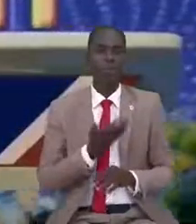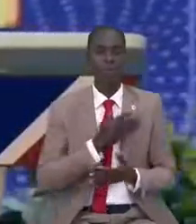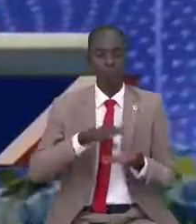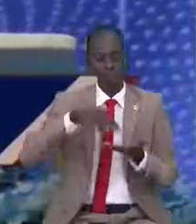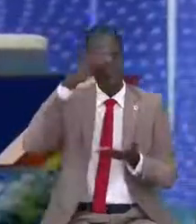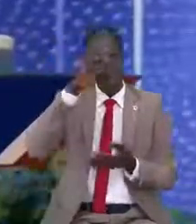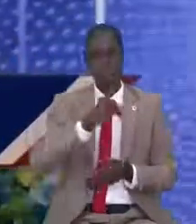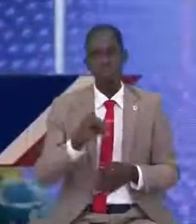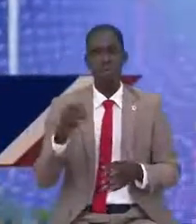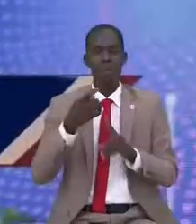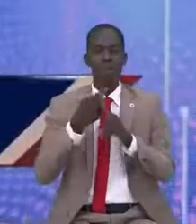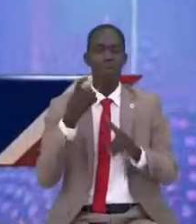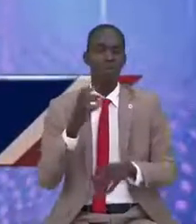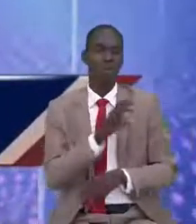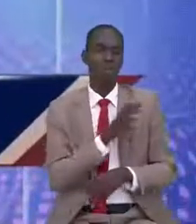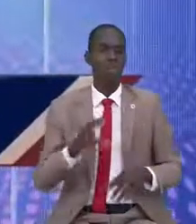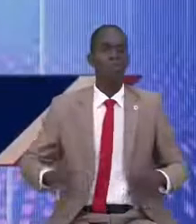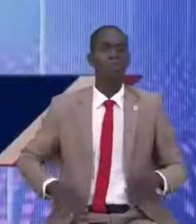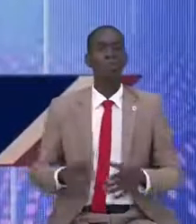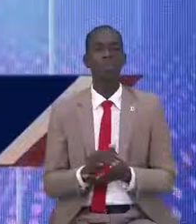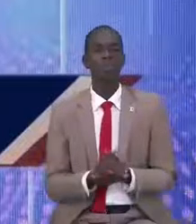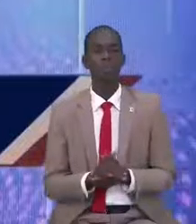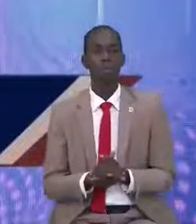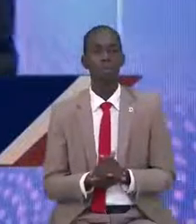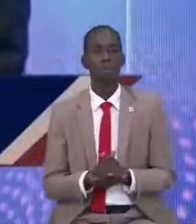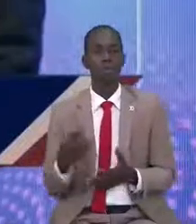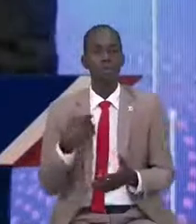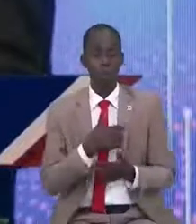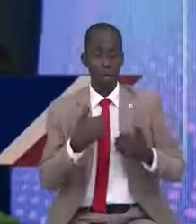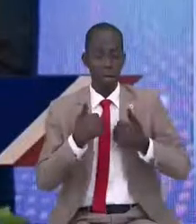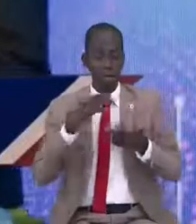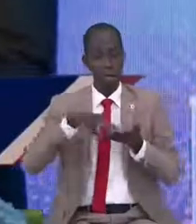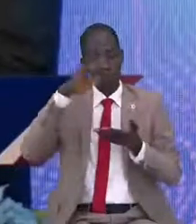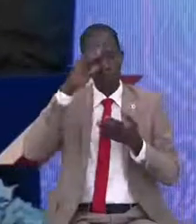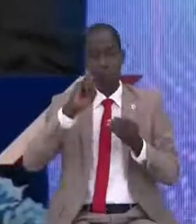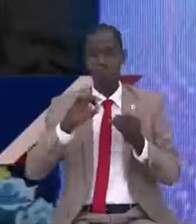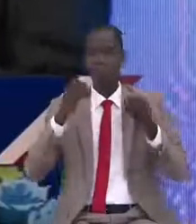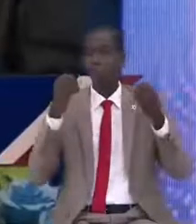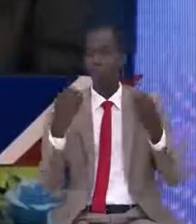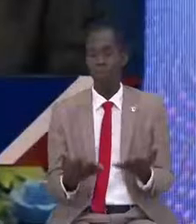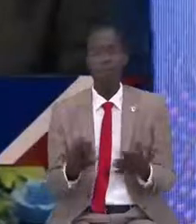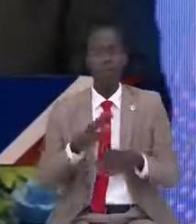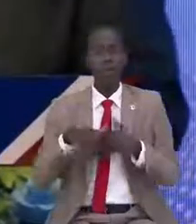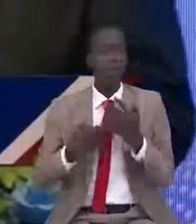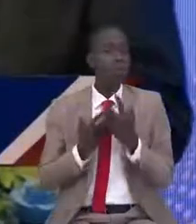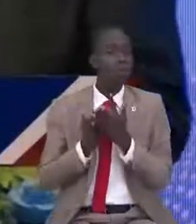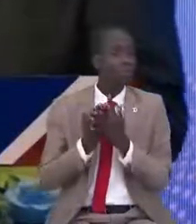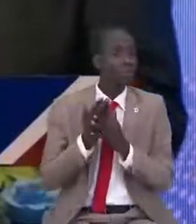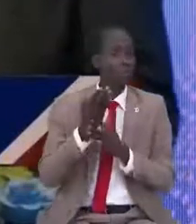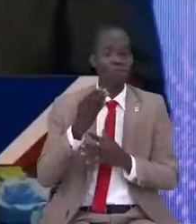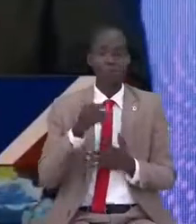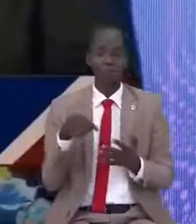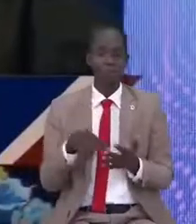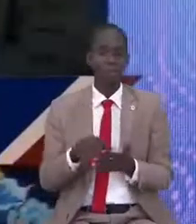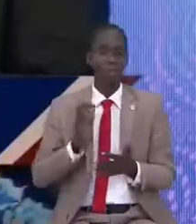apprentissage de Christ. Nous avons nous avons appris tant de